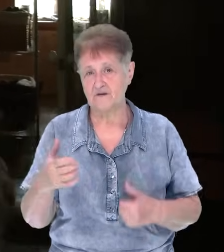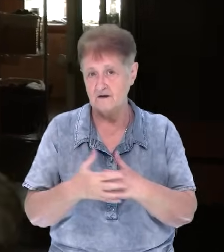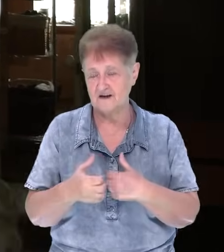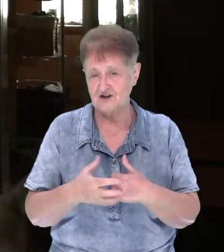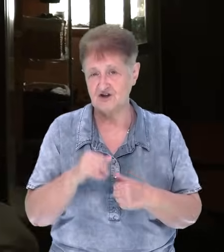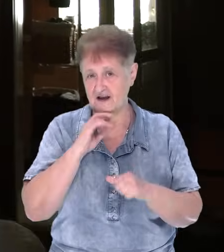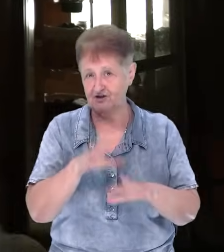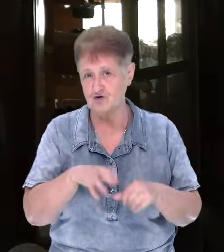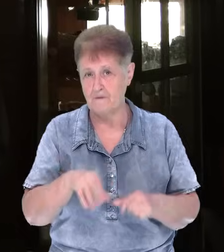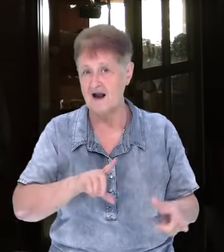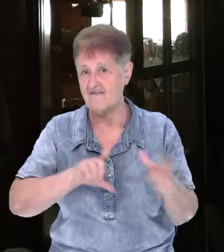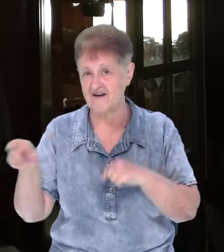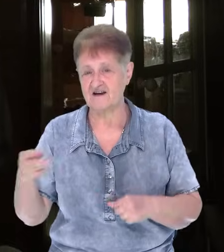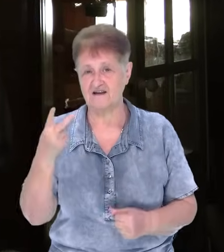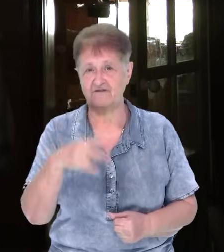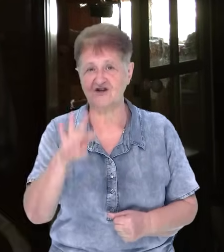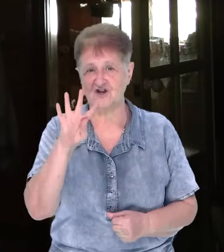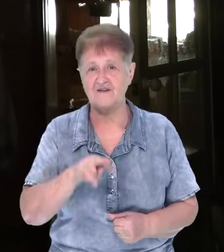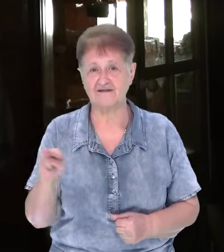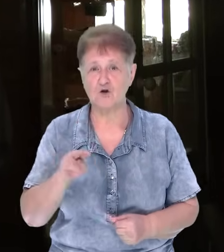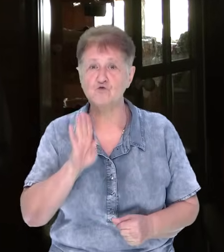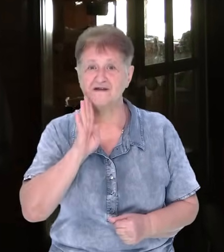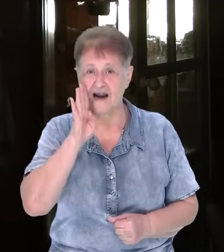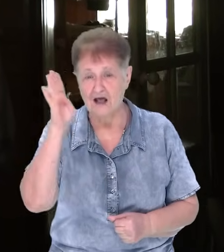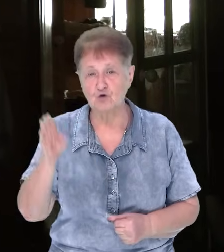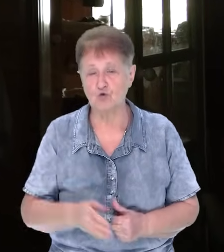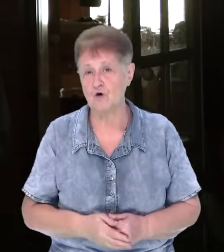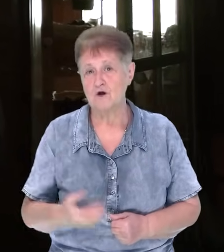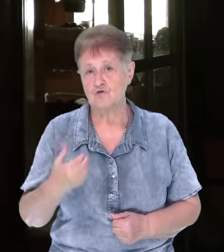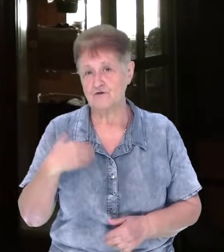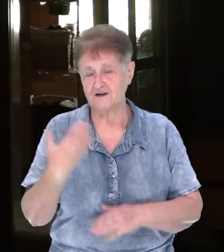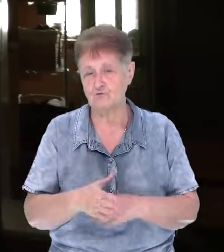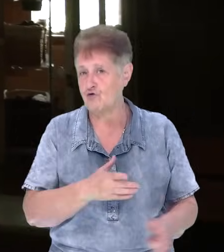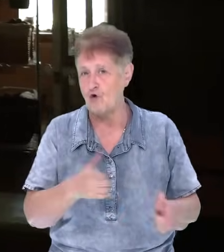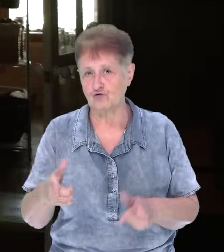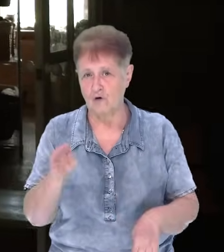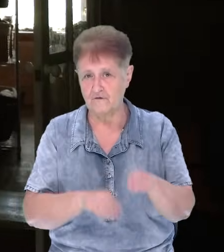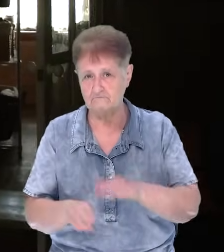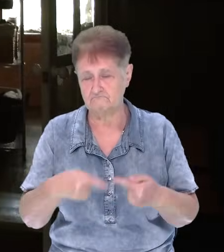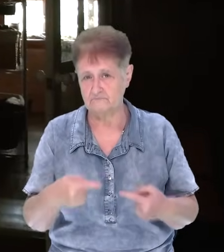собака. От, виїхали 24 лютого зранку, ну, у нас вже валіза була готова.